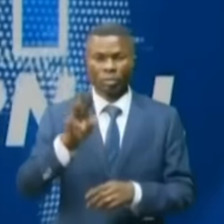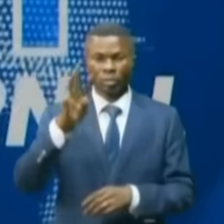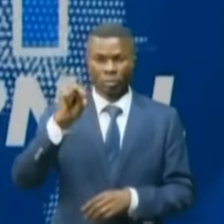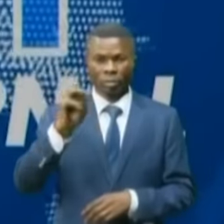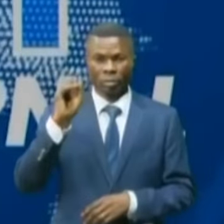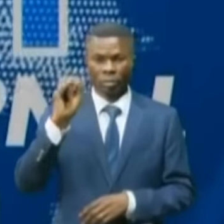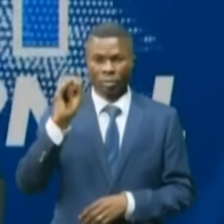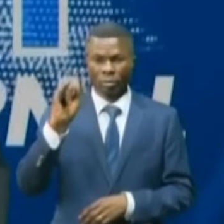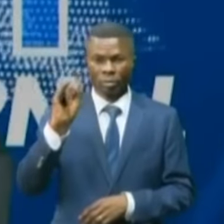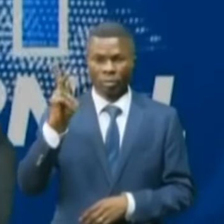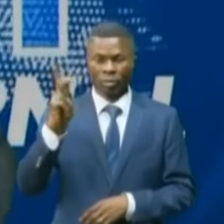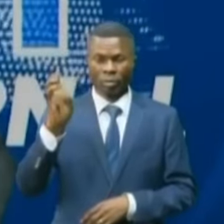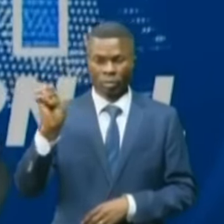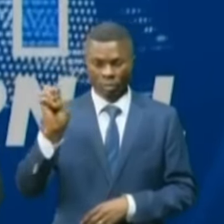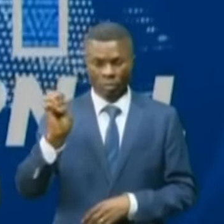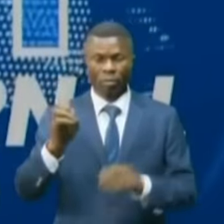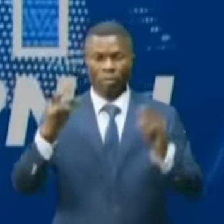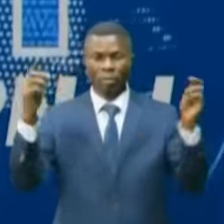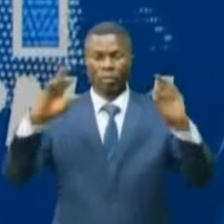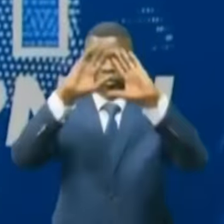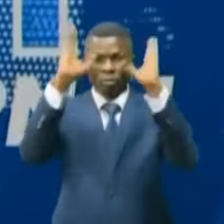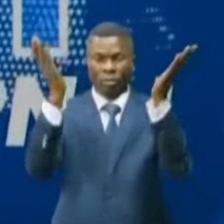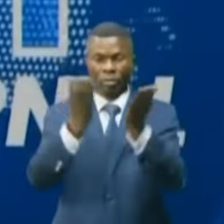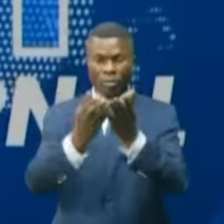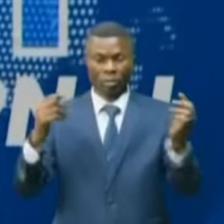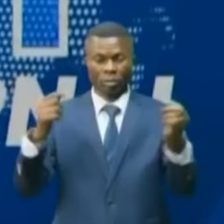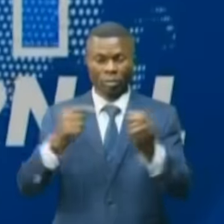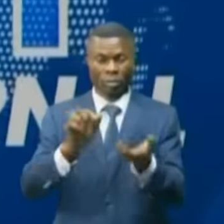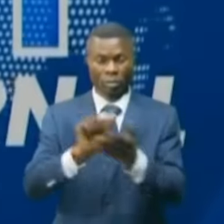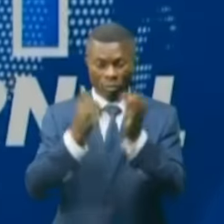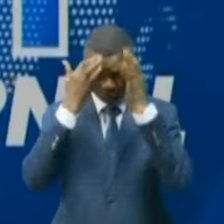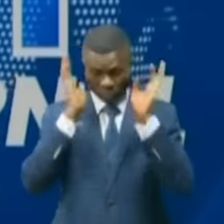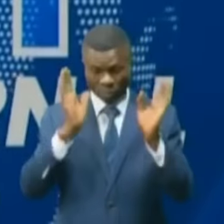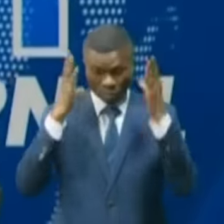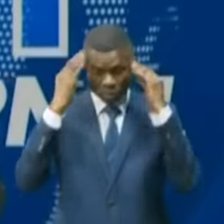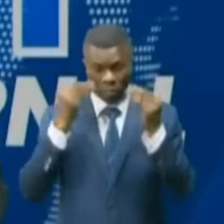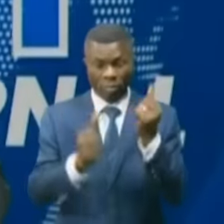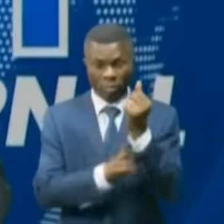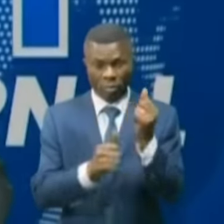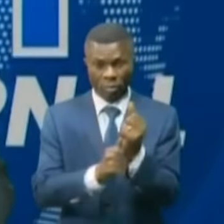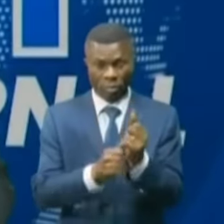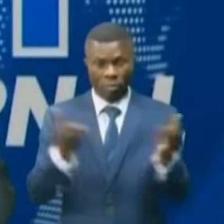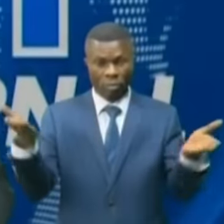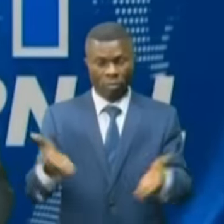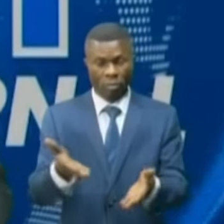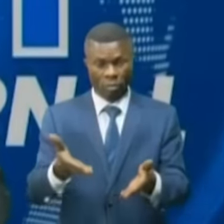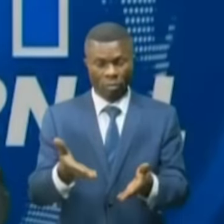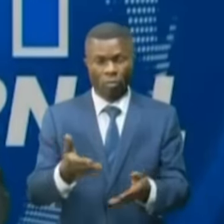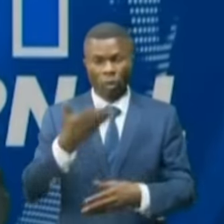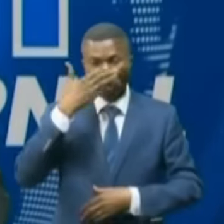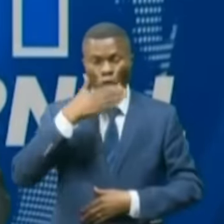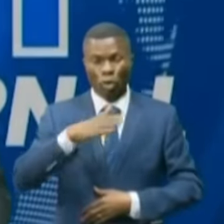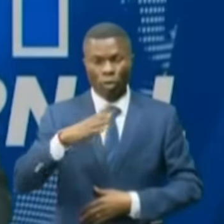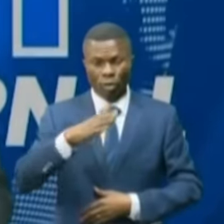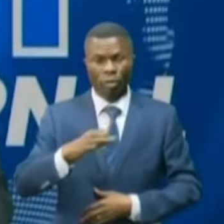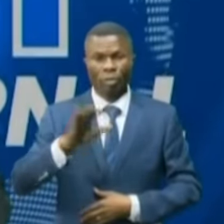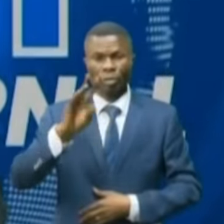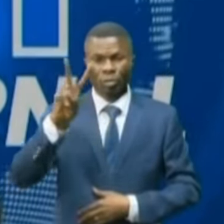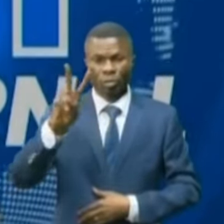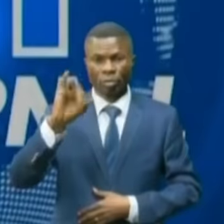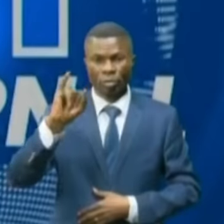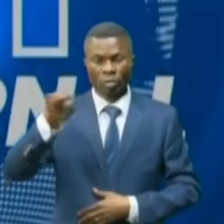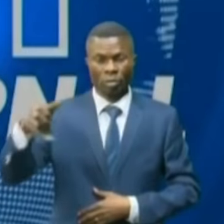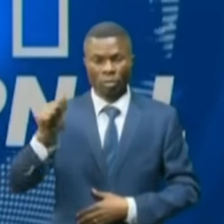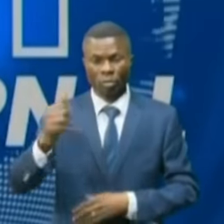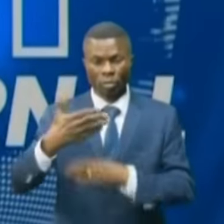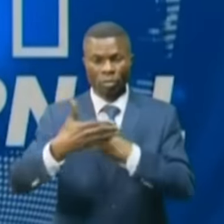Kalambay au stade des Martyrs de la Pentecôte a tourné au drame. Nos reporters qui se sont rendus à la morgue de l'hôpital Vijana à quelques